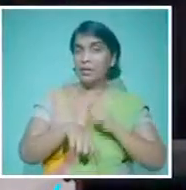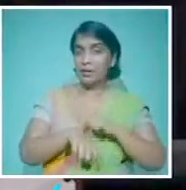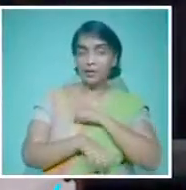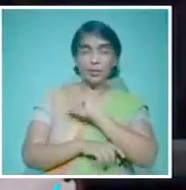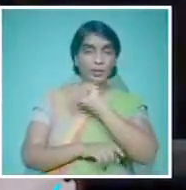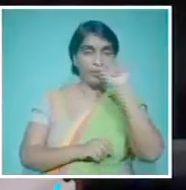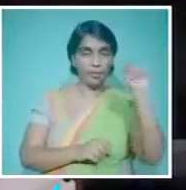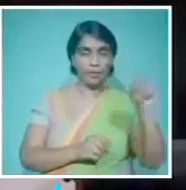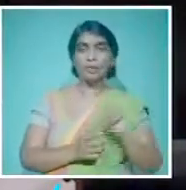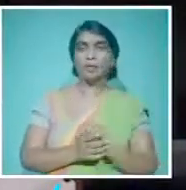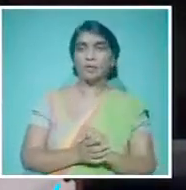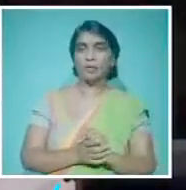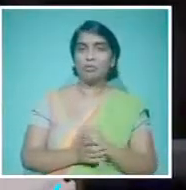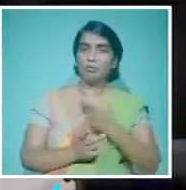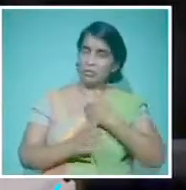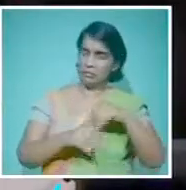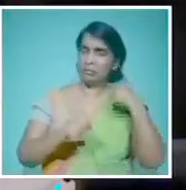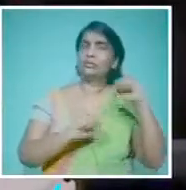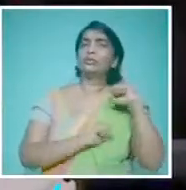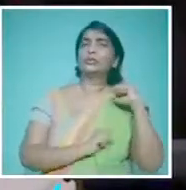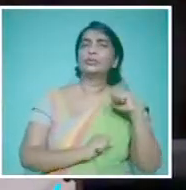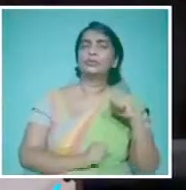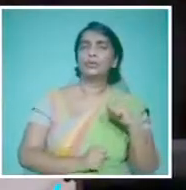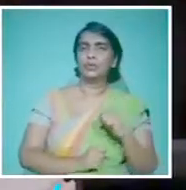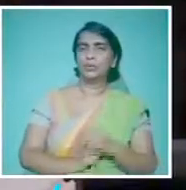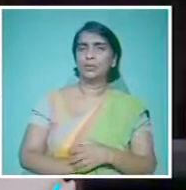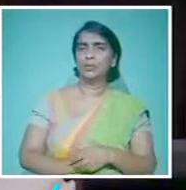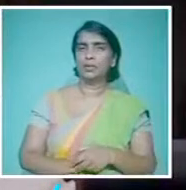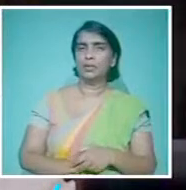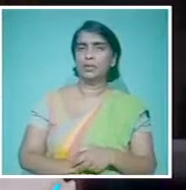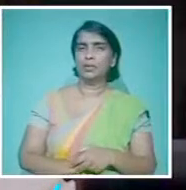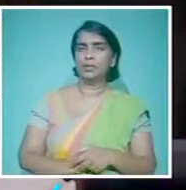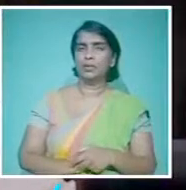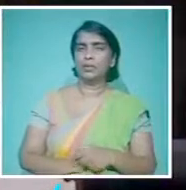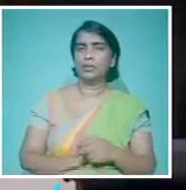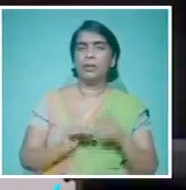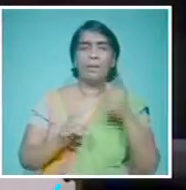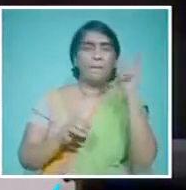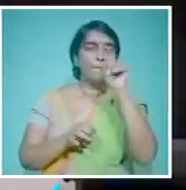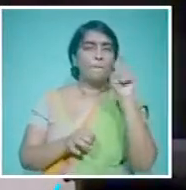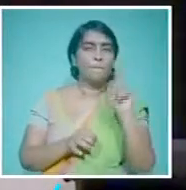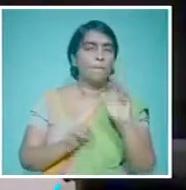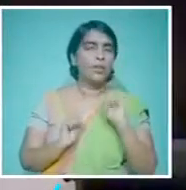kewwa. Mekata muna denna. Habe mokadda prashneya?